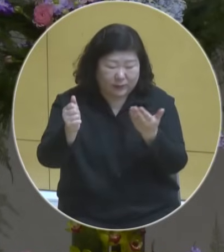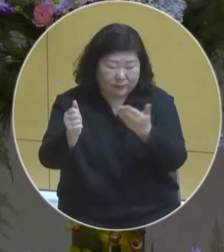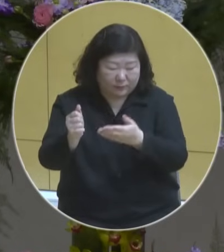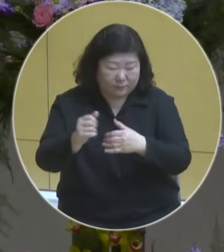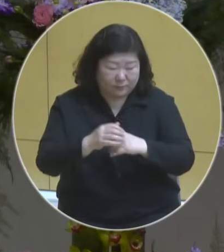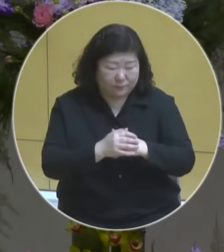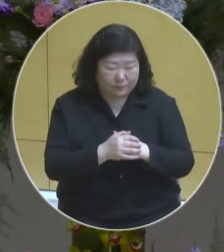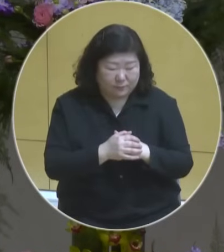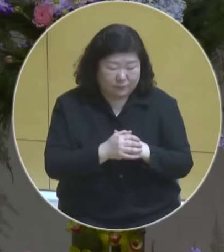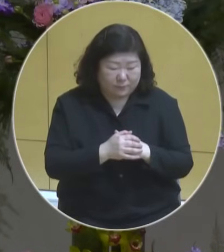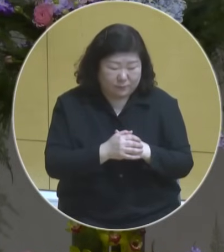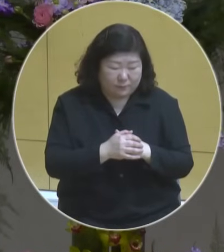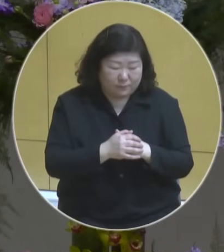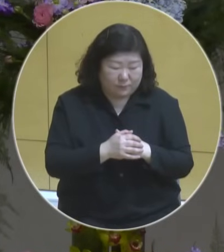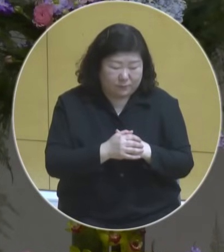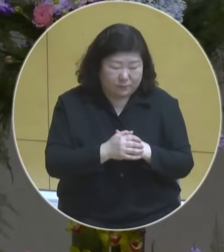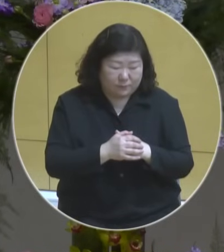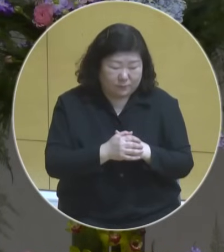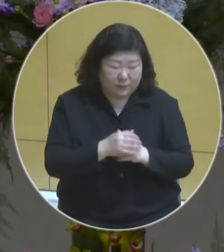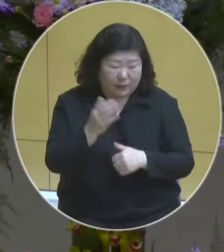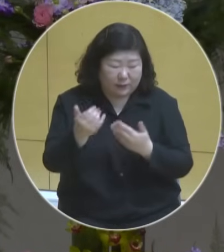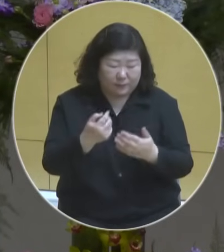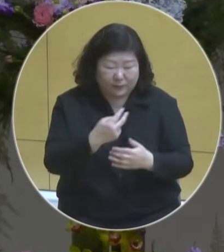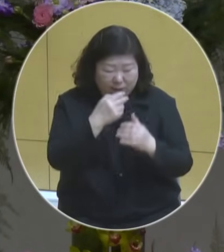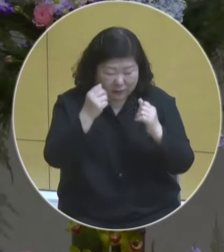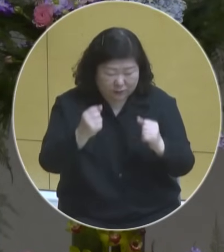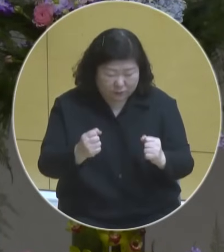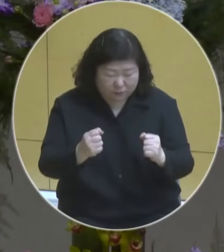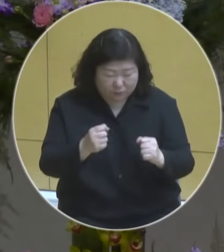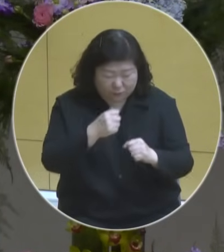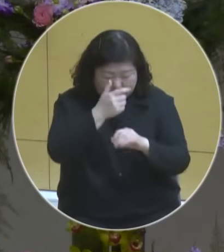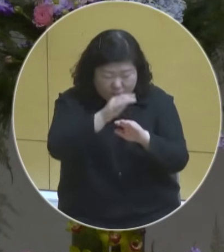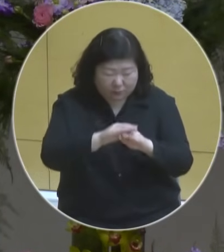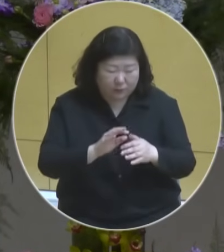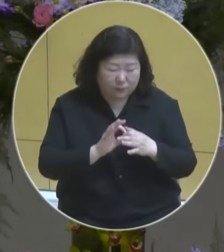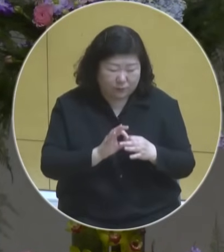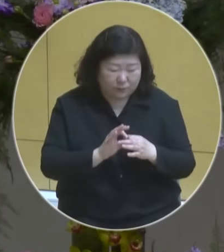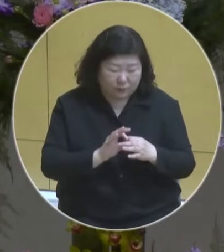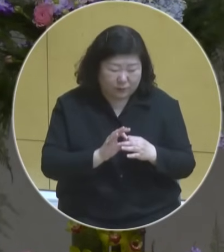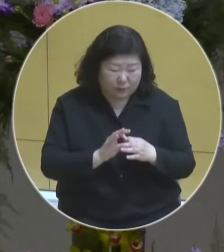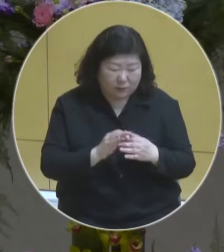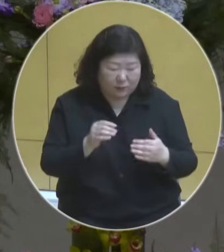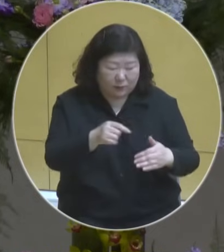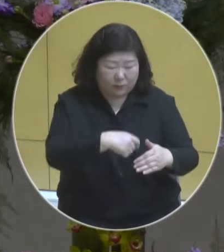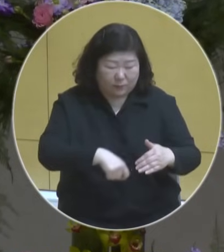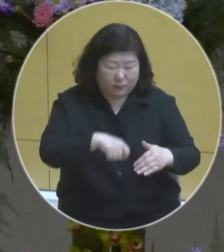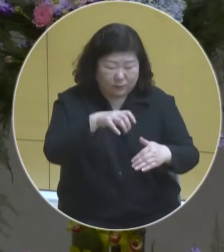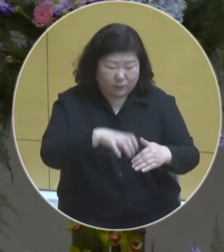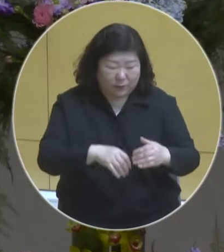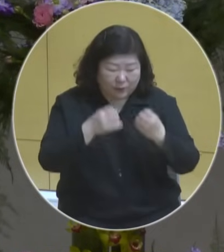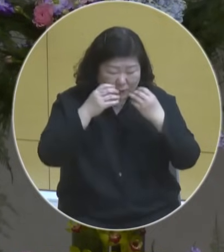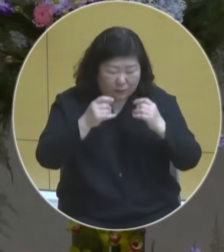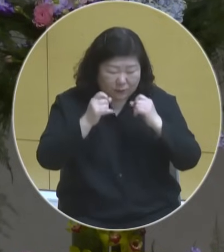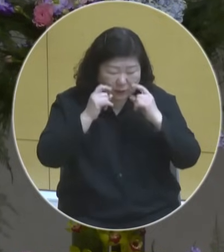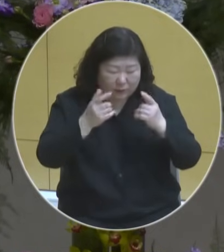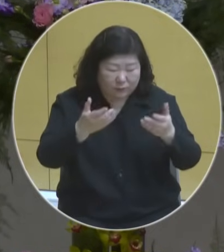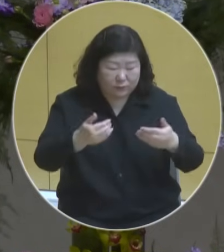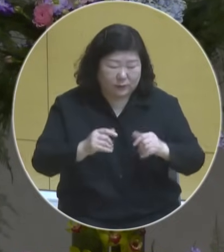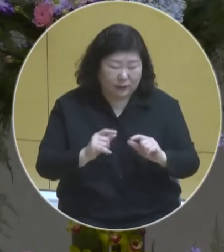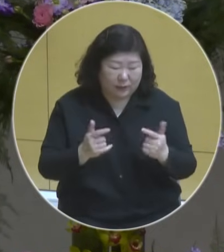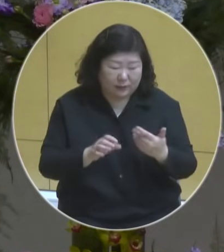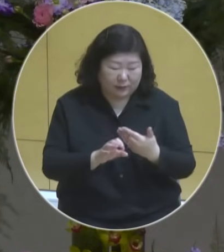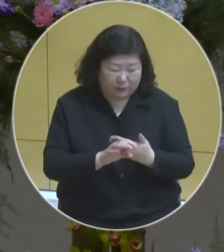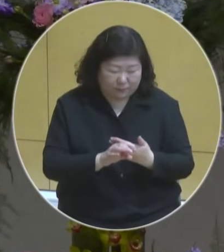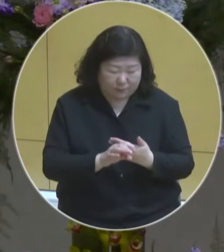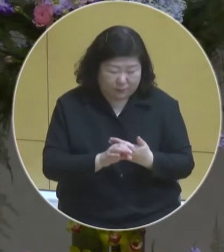올려드립니다 하나님이 살아계시고 예배를 통해서 우리 마음속에 새 새로운 깨달음을 주시지 아니하면